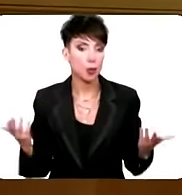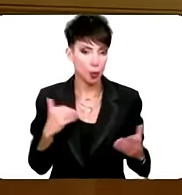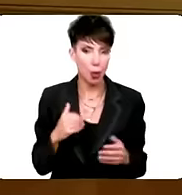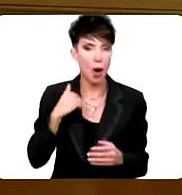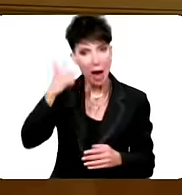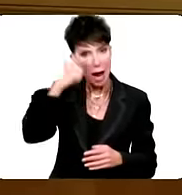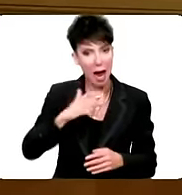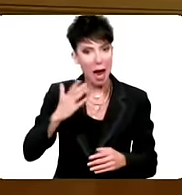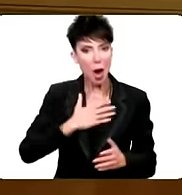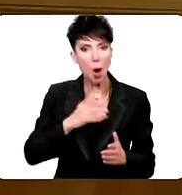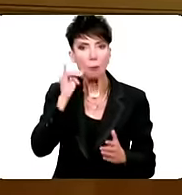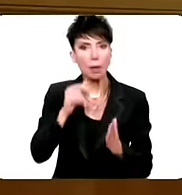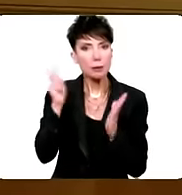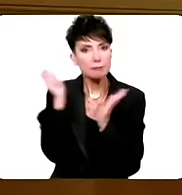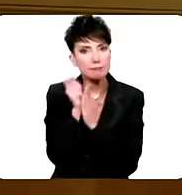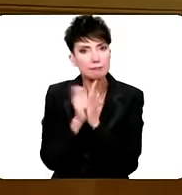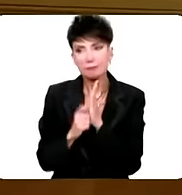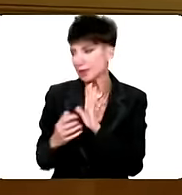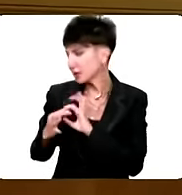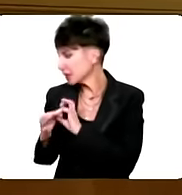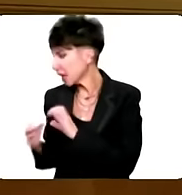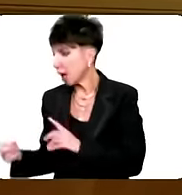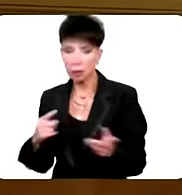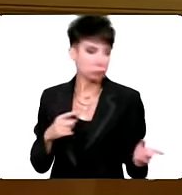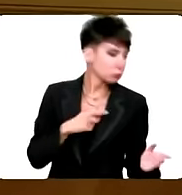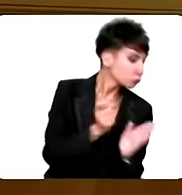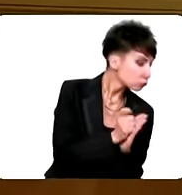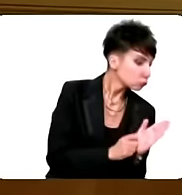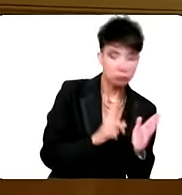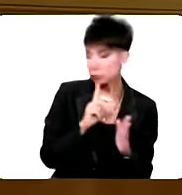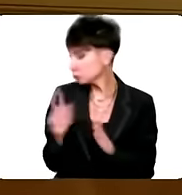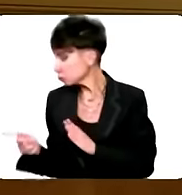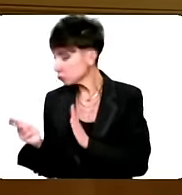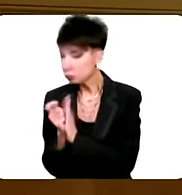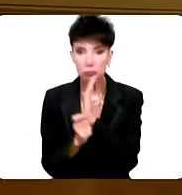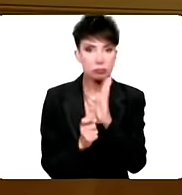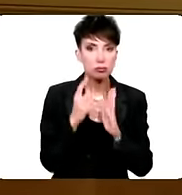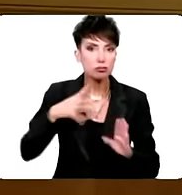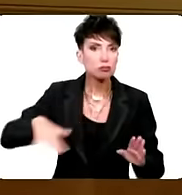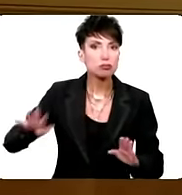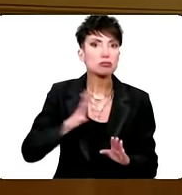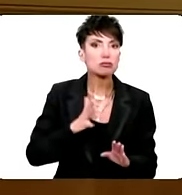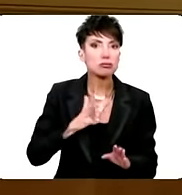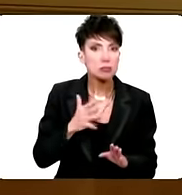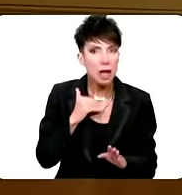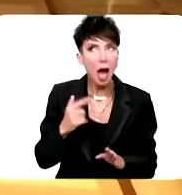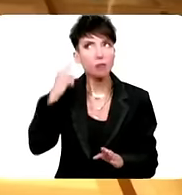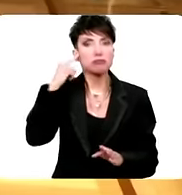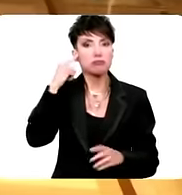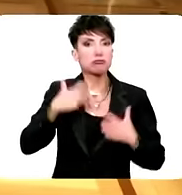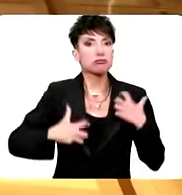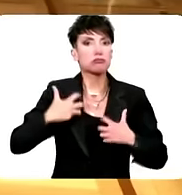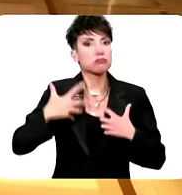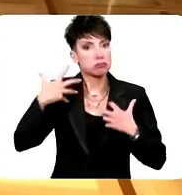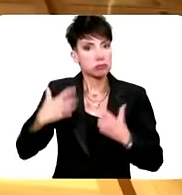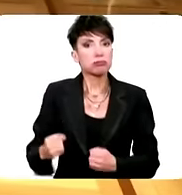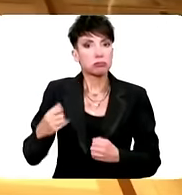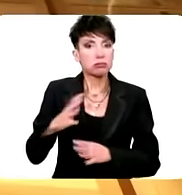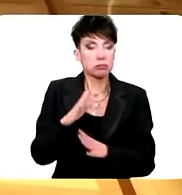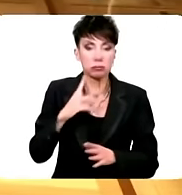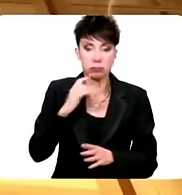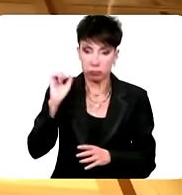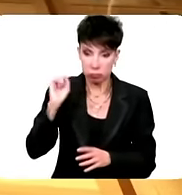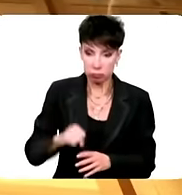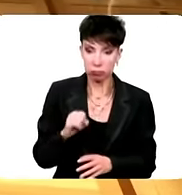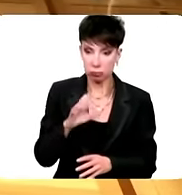το μπλοκάκι μου και τους συνεργάτες μου, σημείωνα και επιμέρους ζητήματα τα οποία απασχολούσαν τους πολίτες. Γι' αυτά βασικά, πέρα από τα μεγάλα